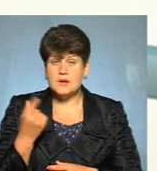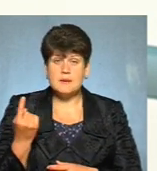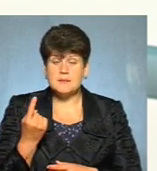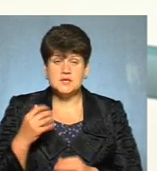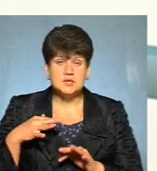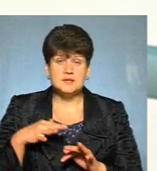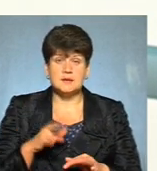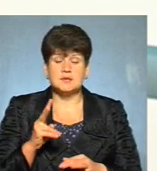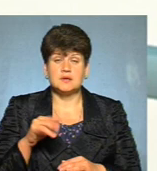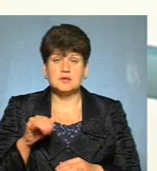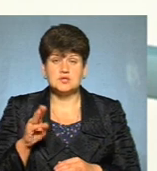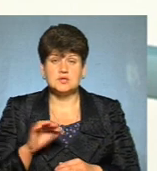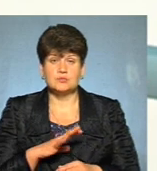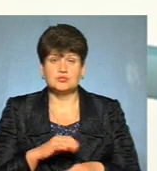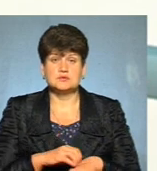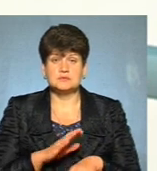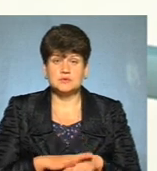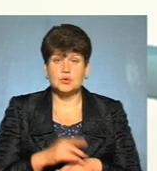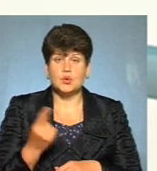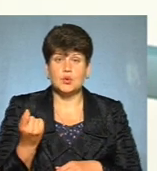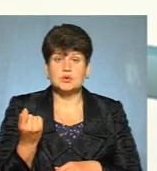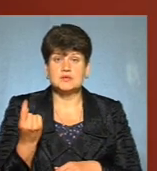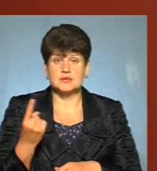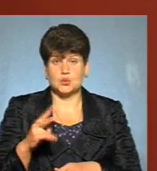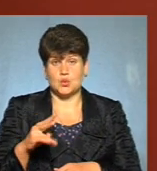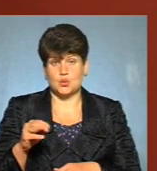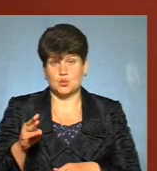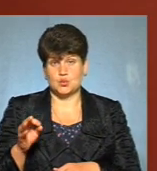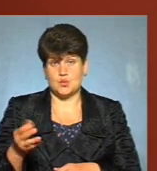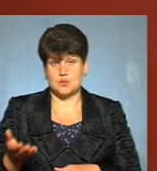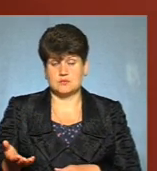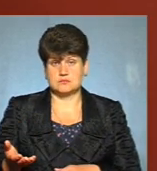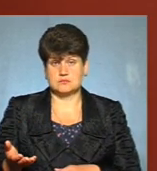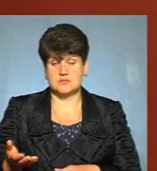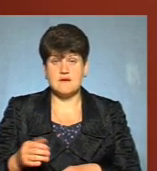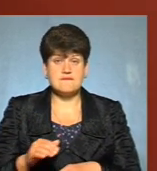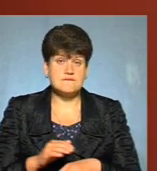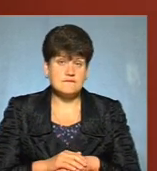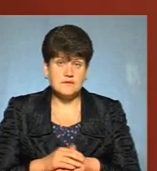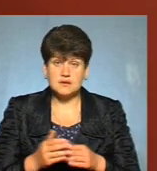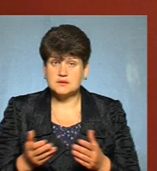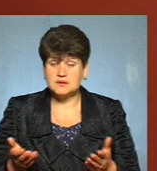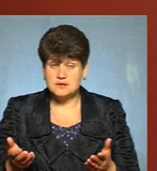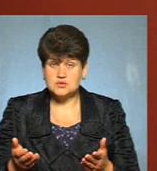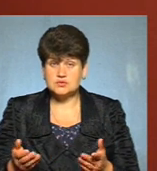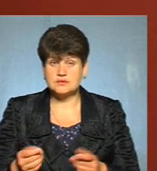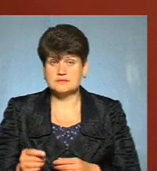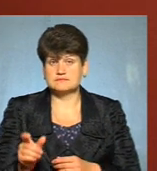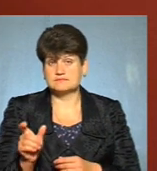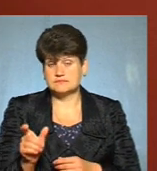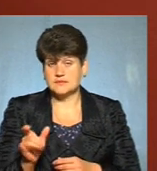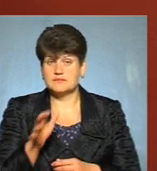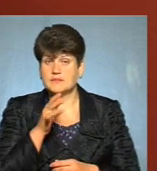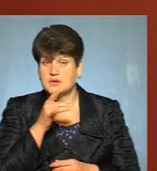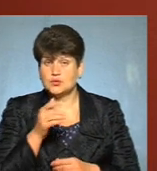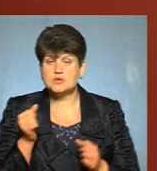напад кліща був зафіксований 11 лютого. Тобто, фактично, там невеликий період зимовий,